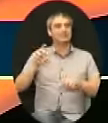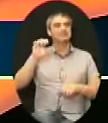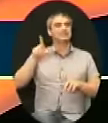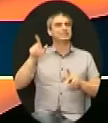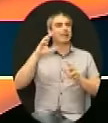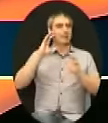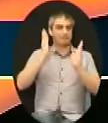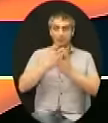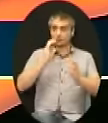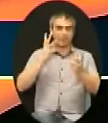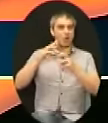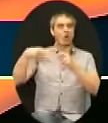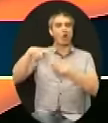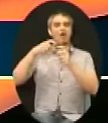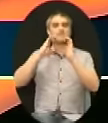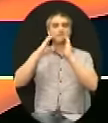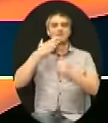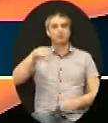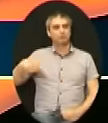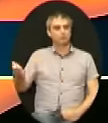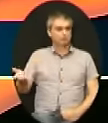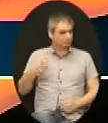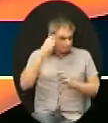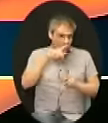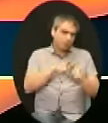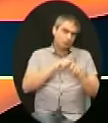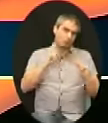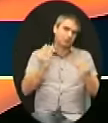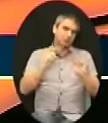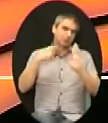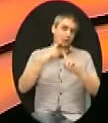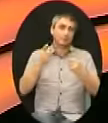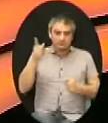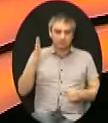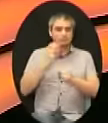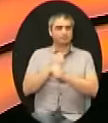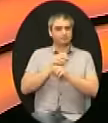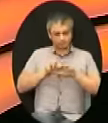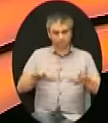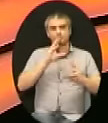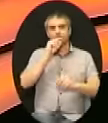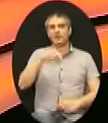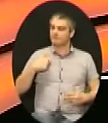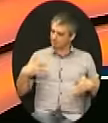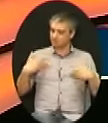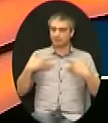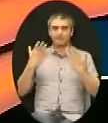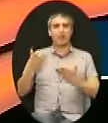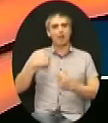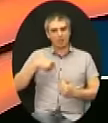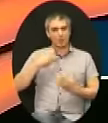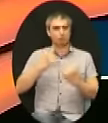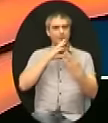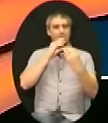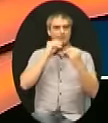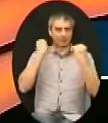מרוב המדיה פה בירושלים. הסרטון הזה זה כמו כל הסרטונים האחרים, את זה תפס ועל זה התחלתם לדבר, ואני שמח שאנחנו